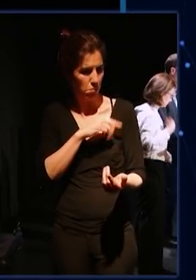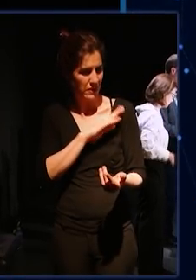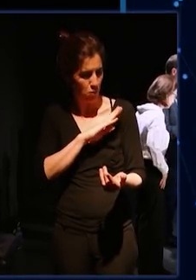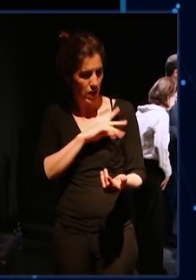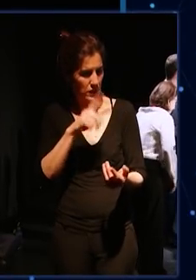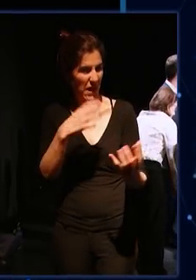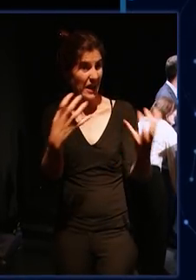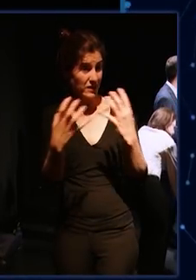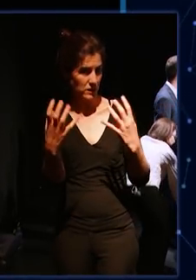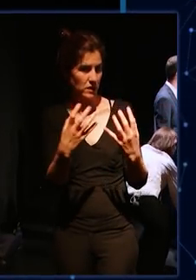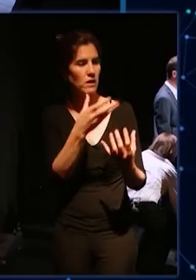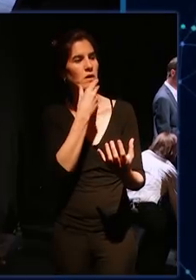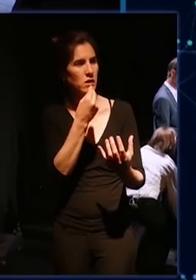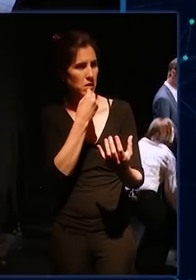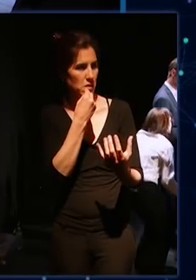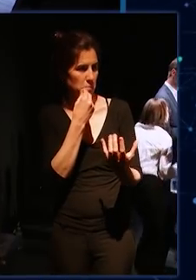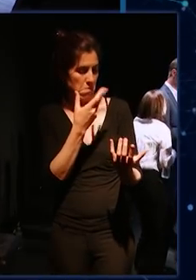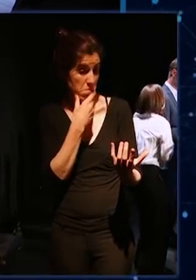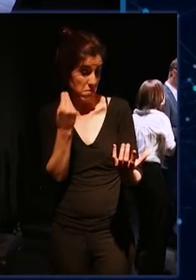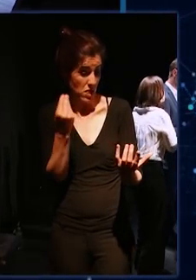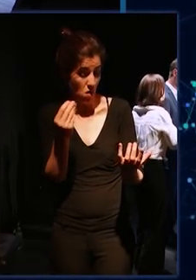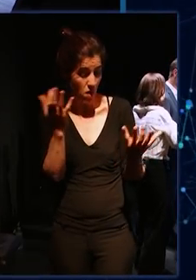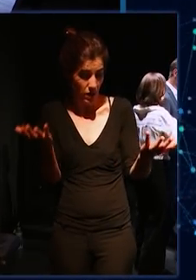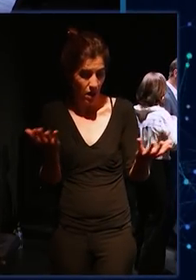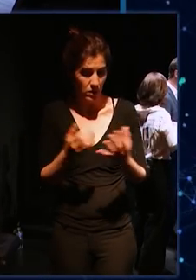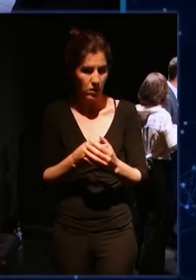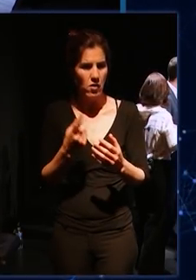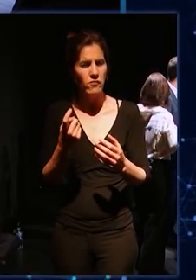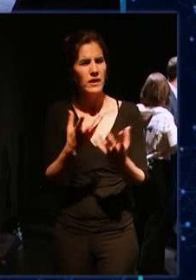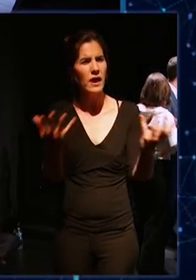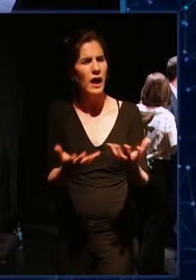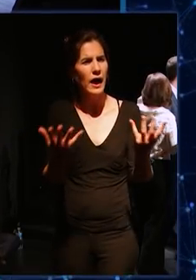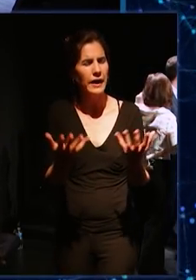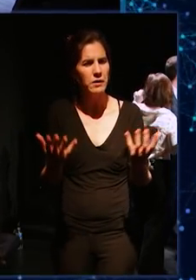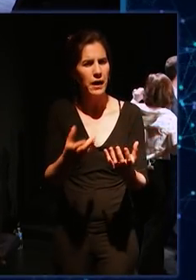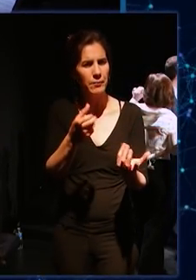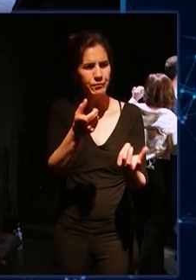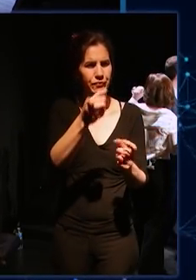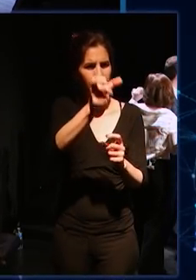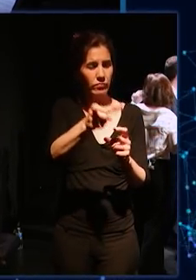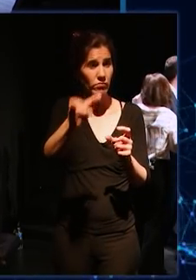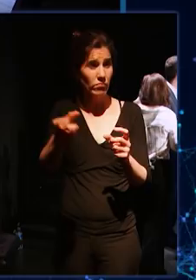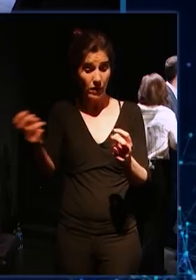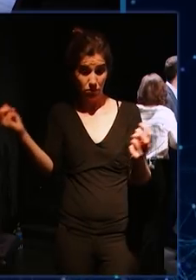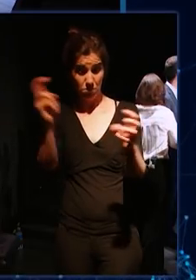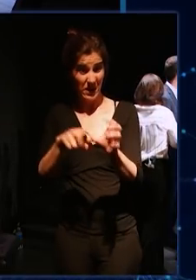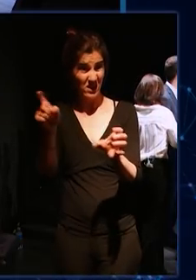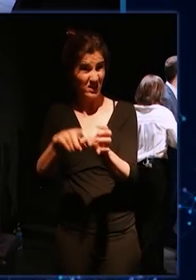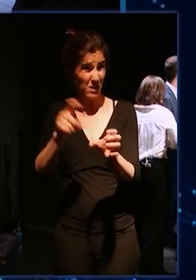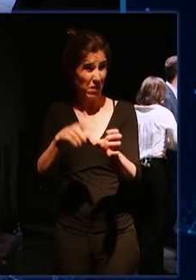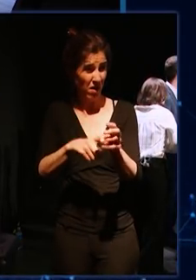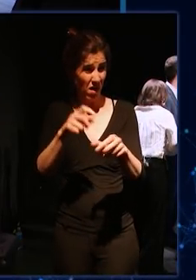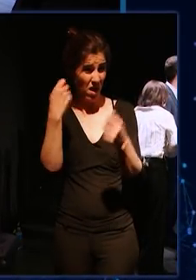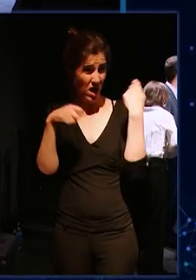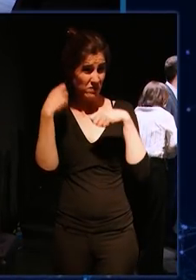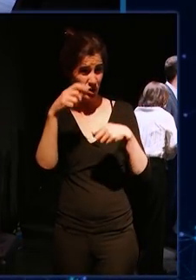l'actualitat. Hem de desenvolupar polítiques que afavoreixin la presència de públic a les activitats culturals i més